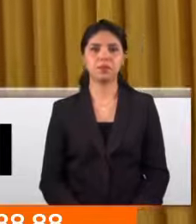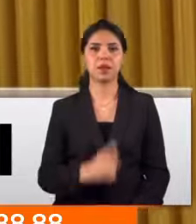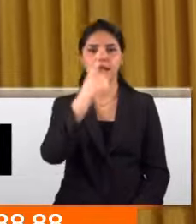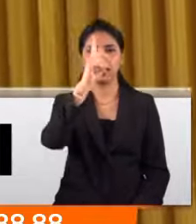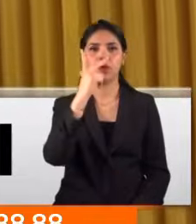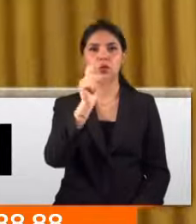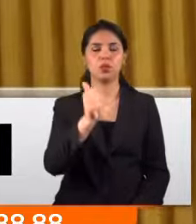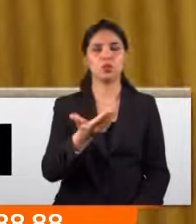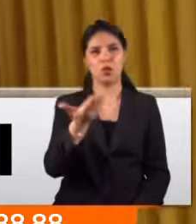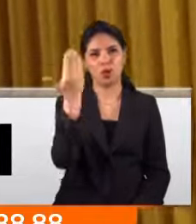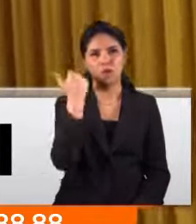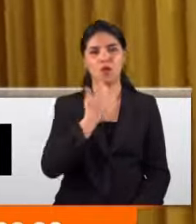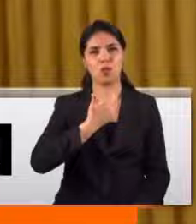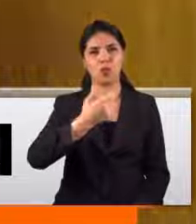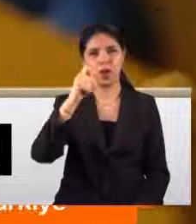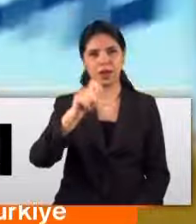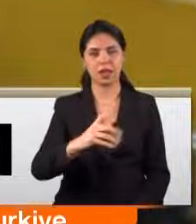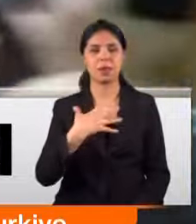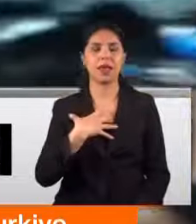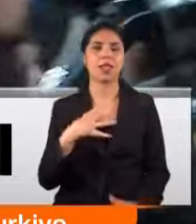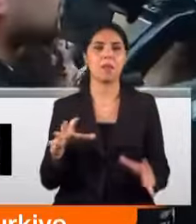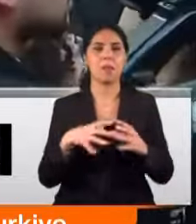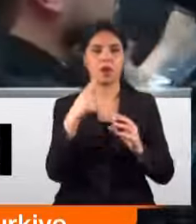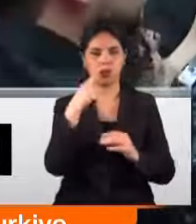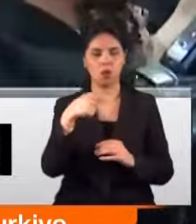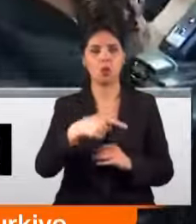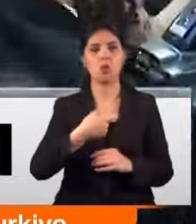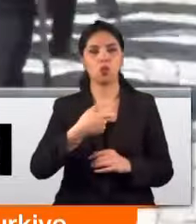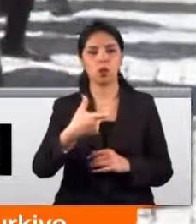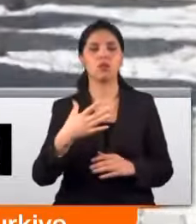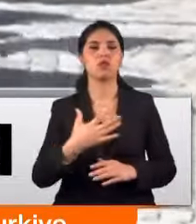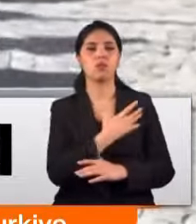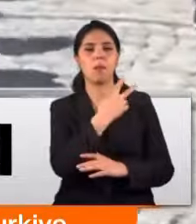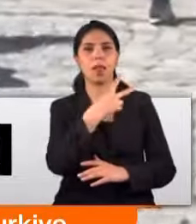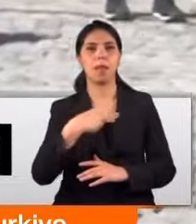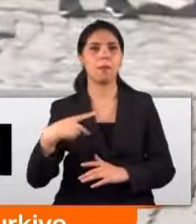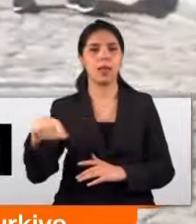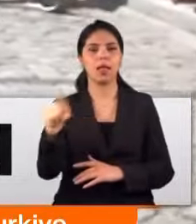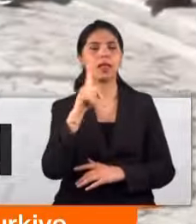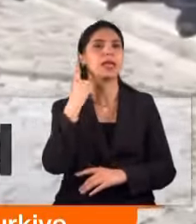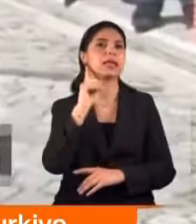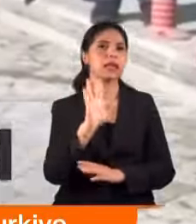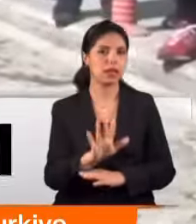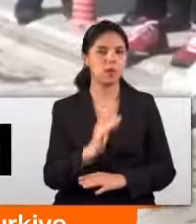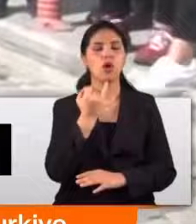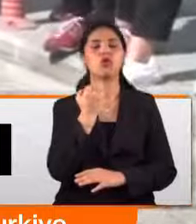Sadece 3 gün önce böyle uyardı partisini. Ancak o uyarı CHP'li belediyelerde karşılık bulmadı.